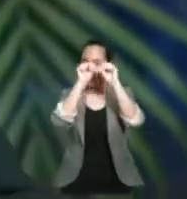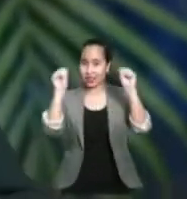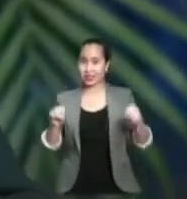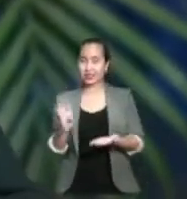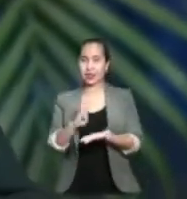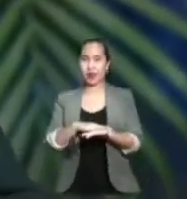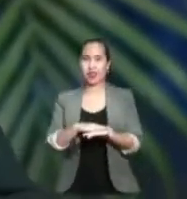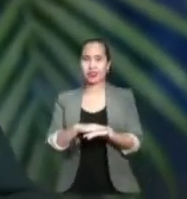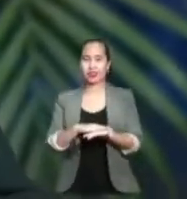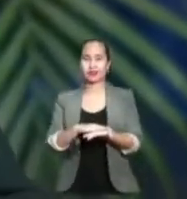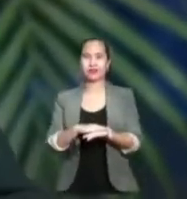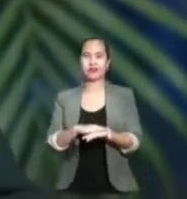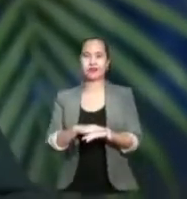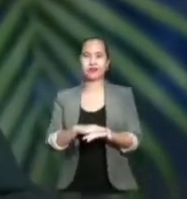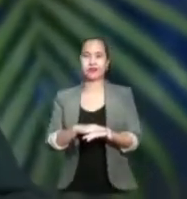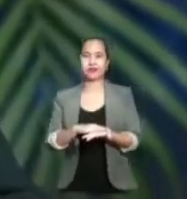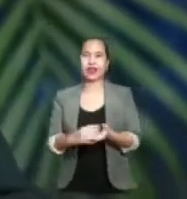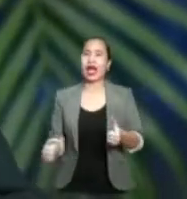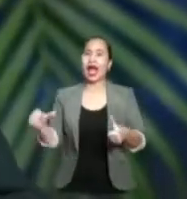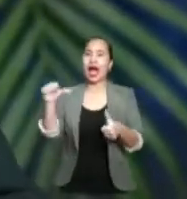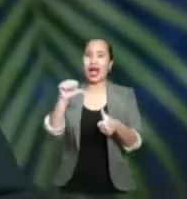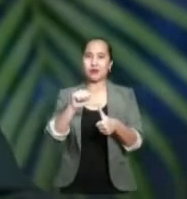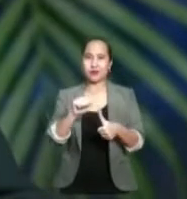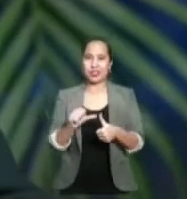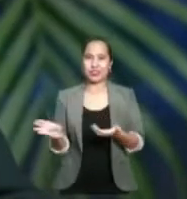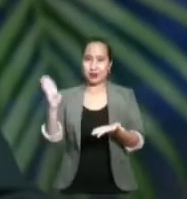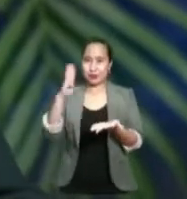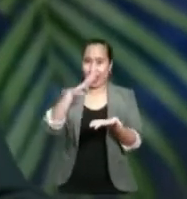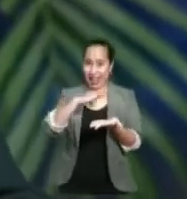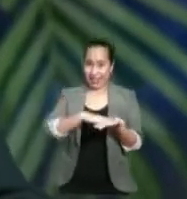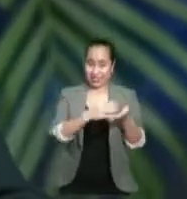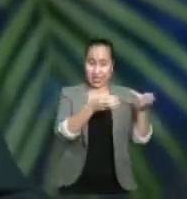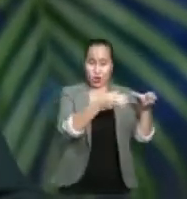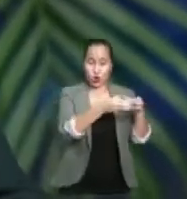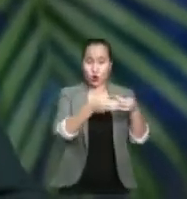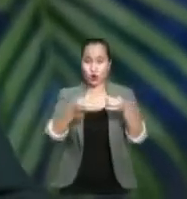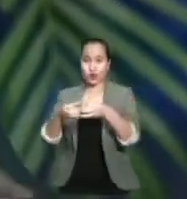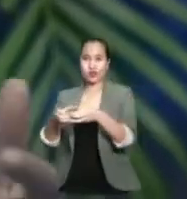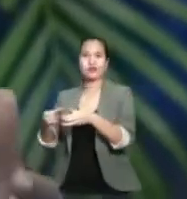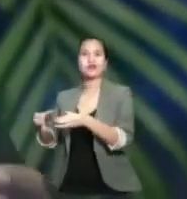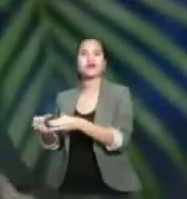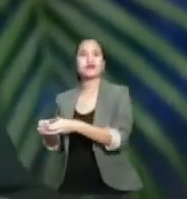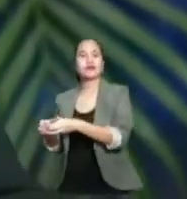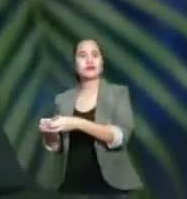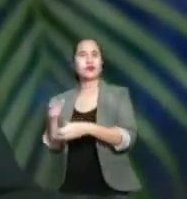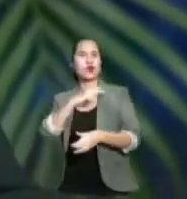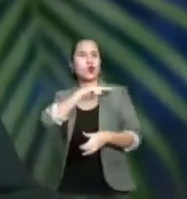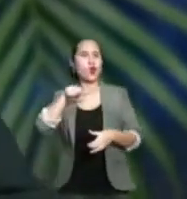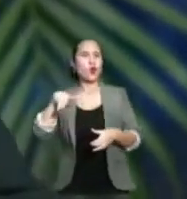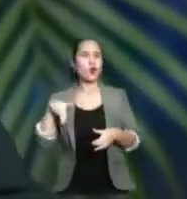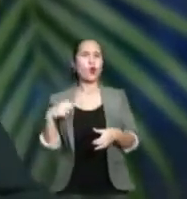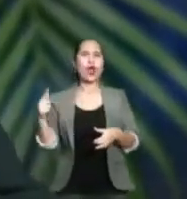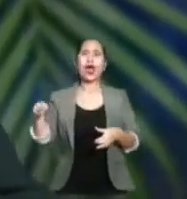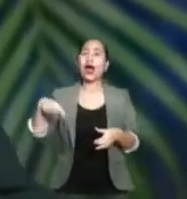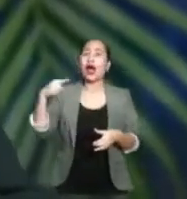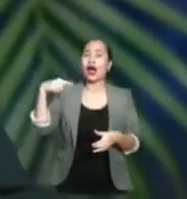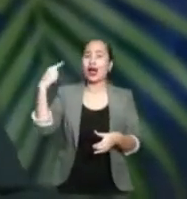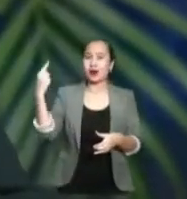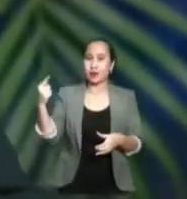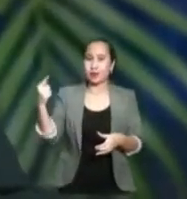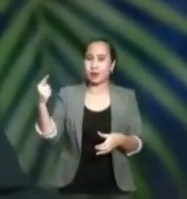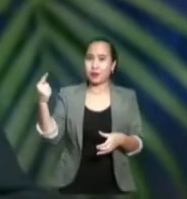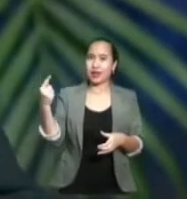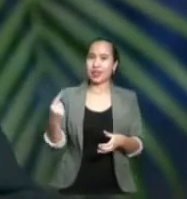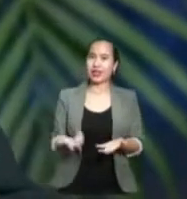is de aanpassing van de belastingsschijven. Wij gaan meer